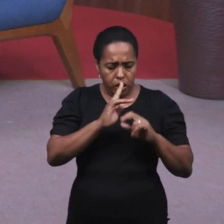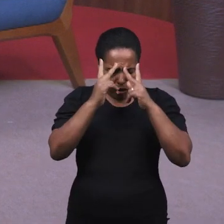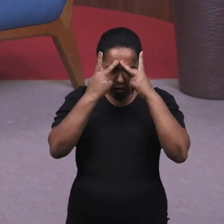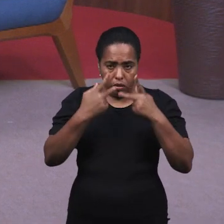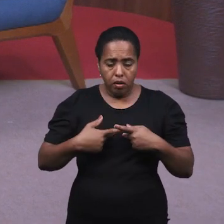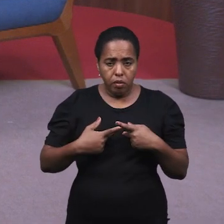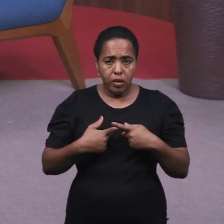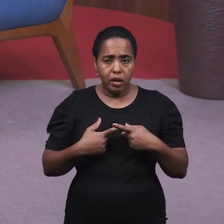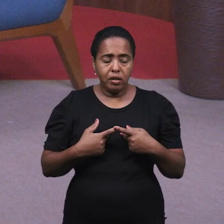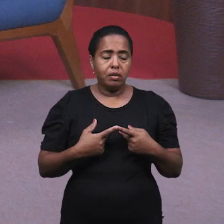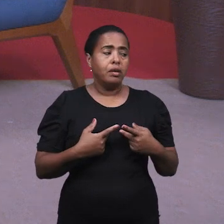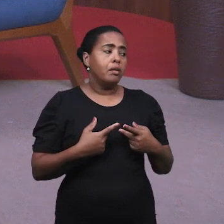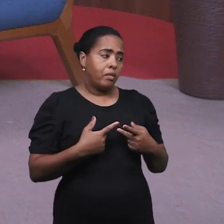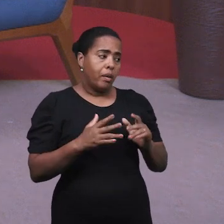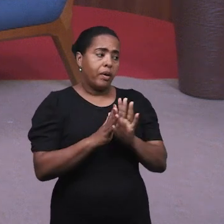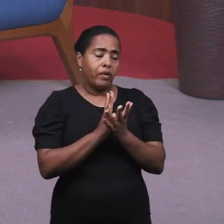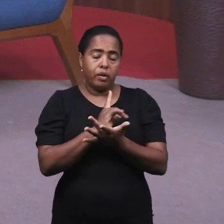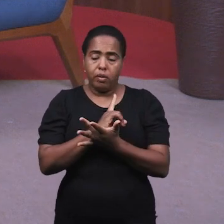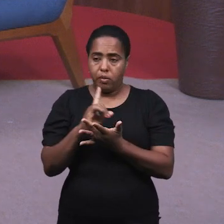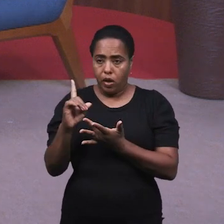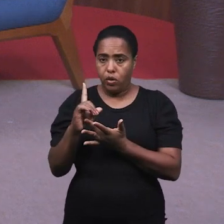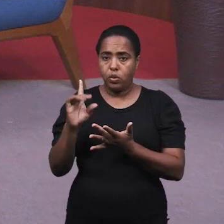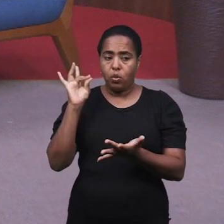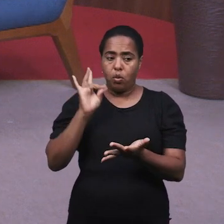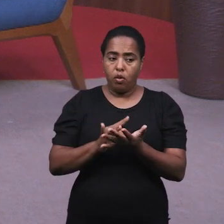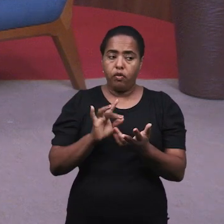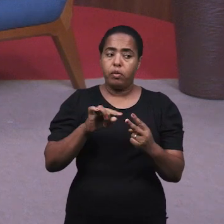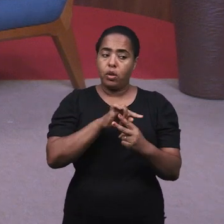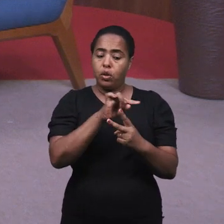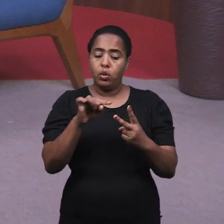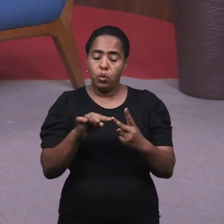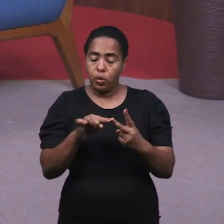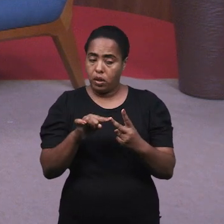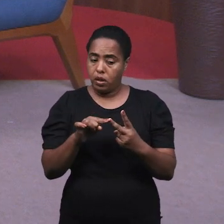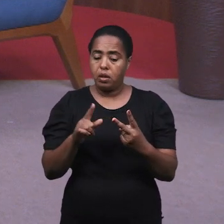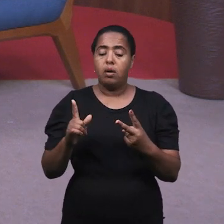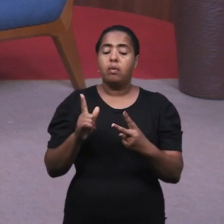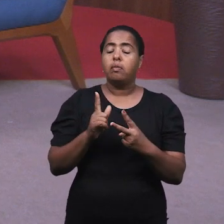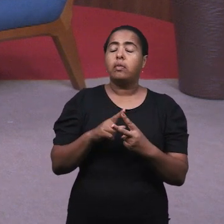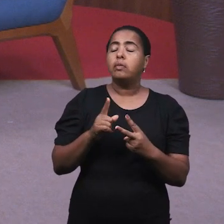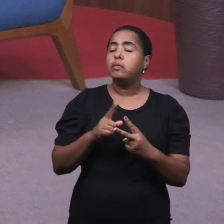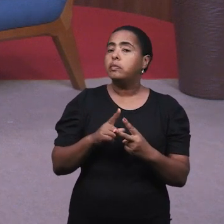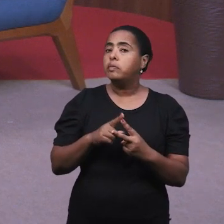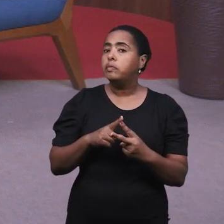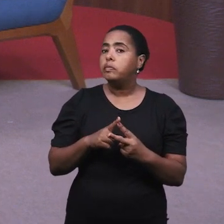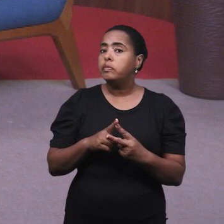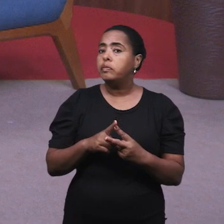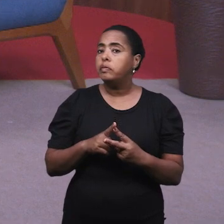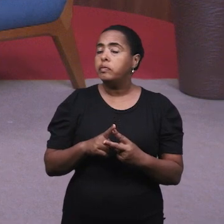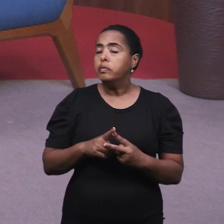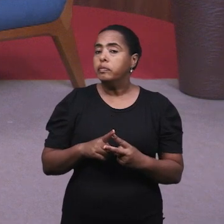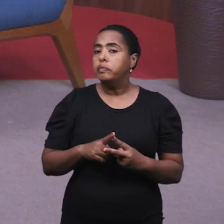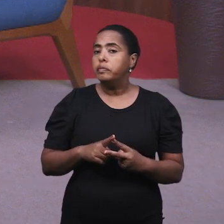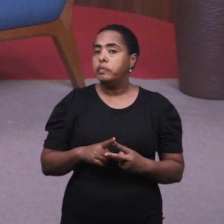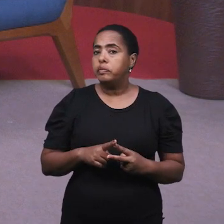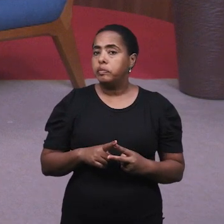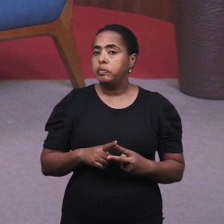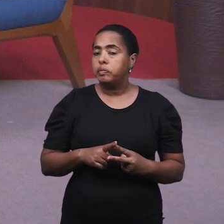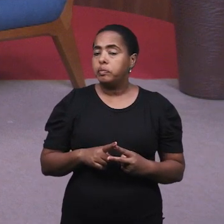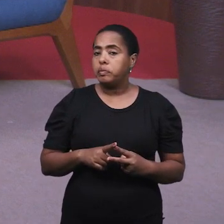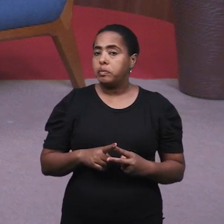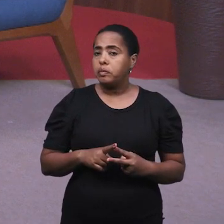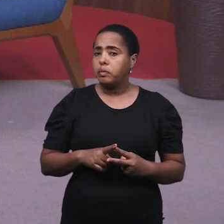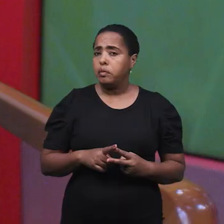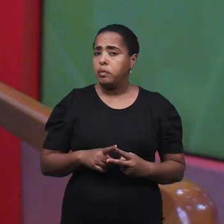parmi d'autres. Et je vais souligner deux. Une, il ne suffit pas seulement de connaître l'histoire, savoir qui est